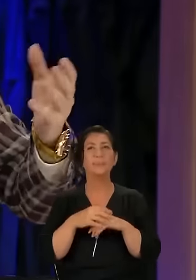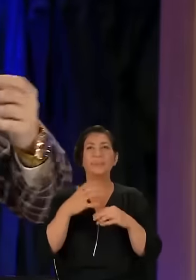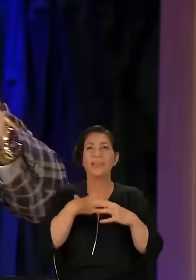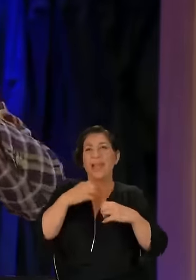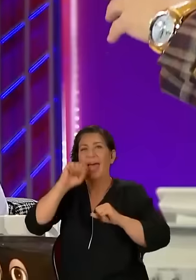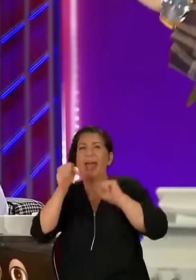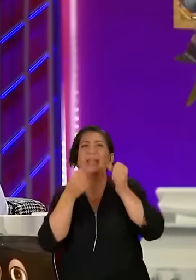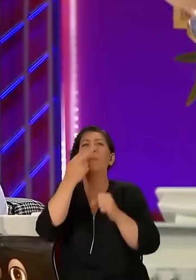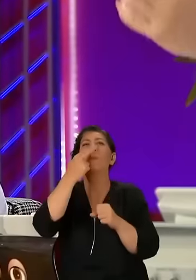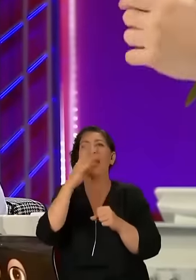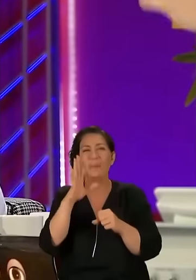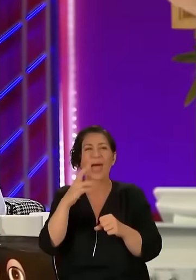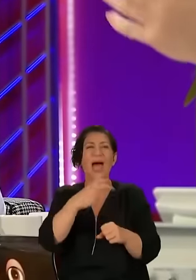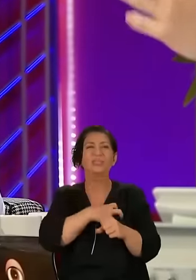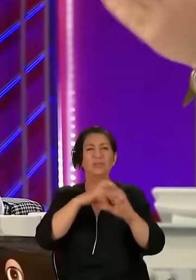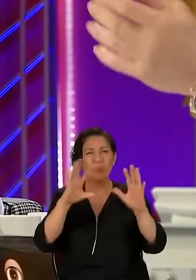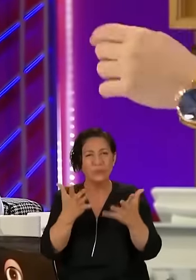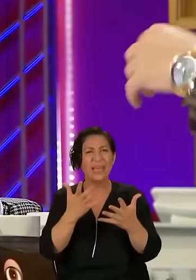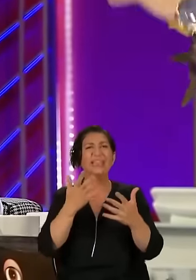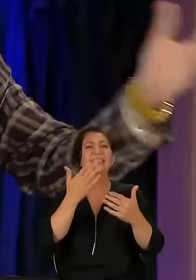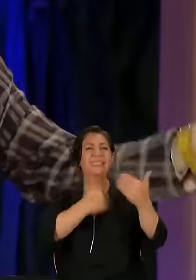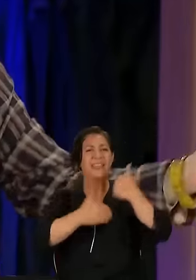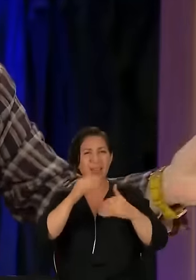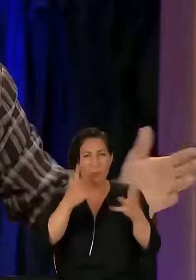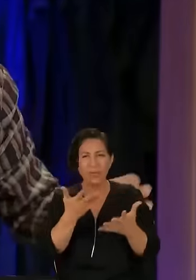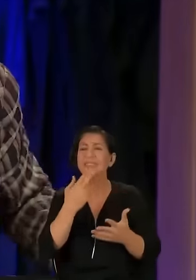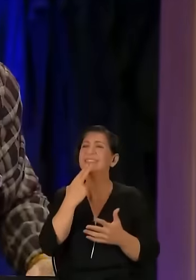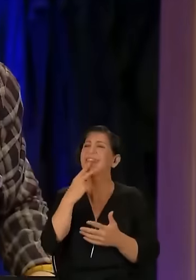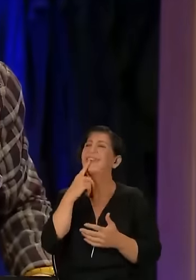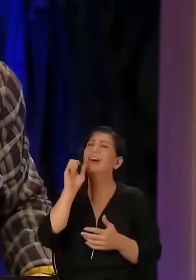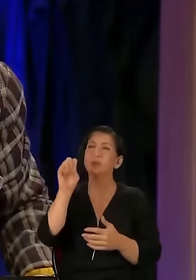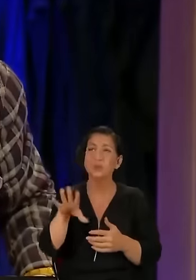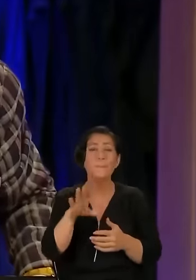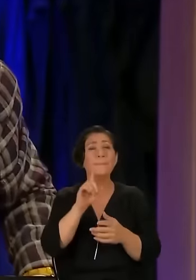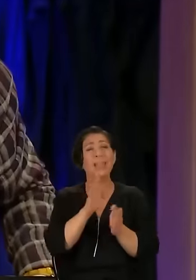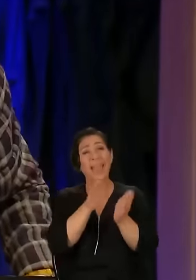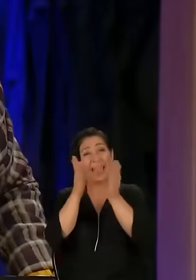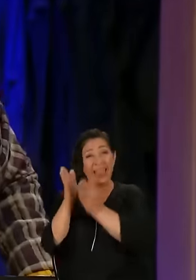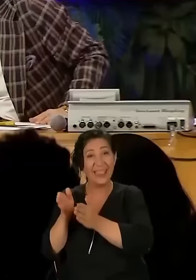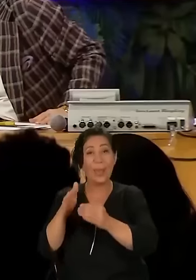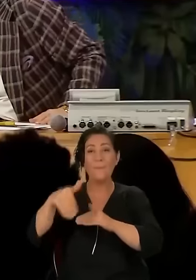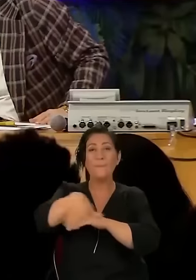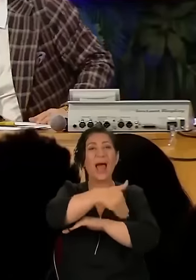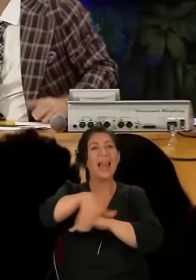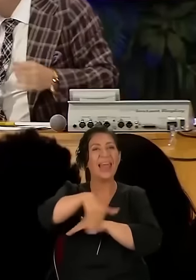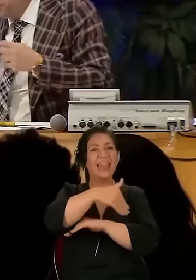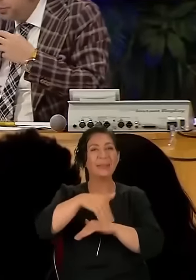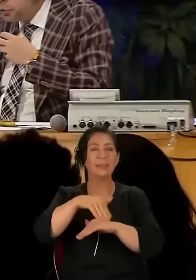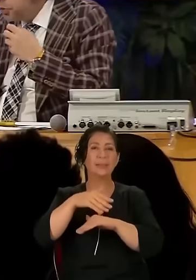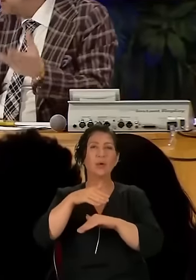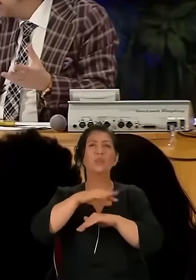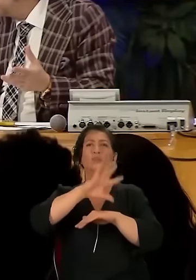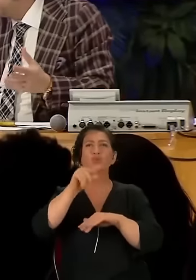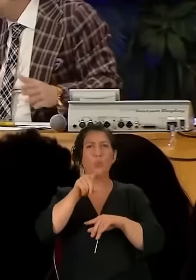tavrını beğenmediğin, aşkı bozan, ilişkiyi bozan kıza laf ediyorsun. Bir yandan da böyle mahallenin, yani bütün